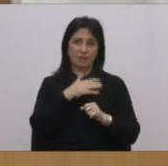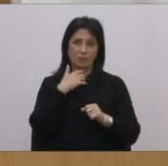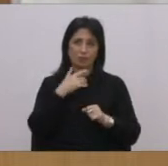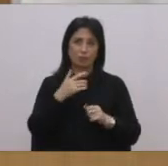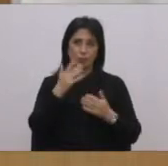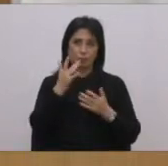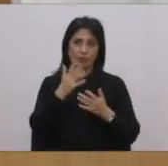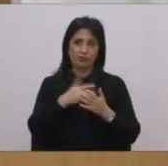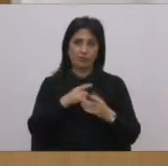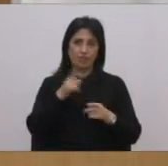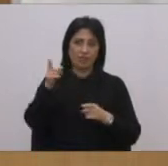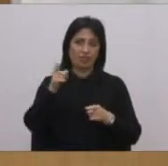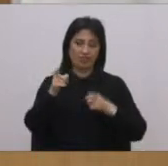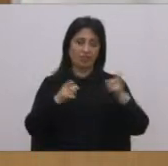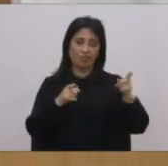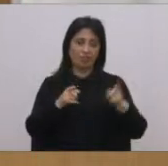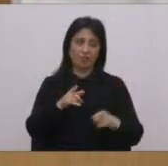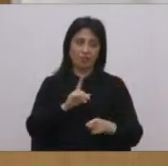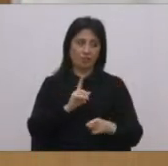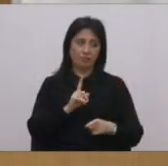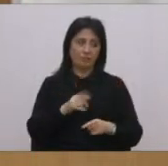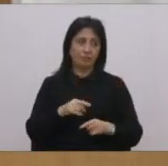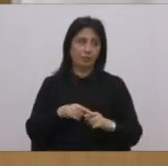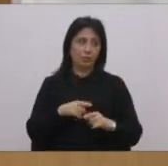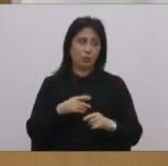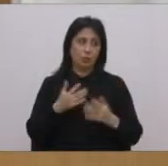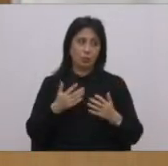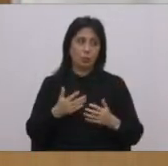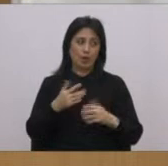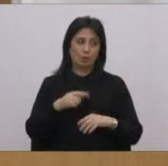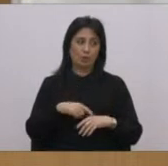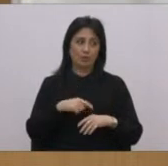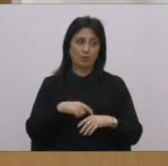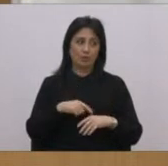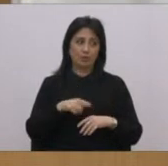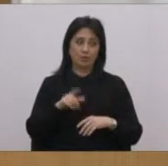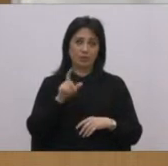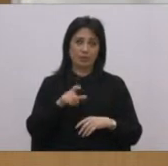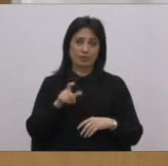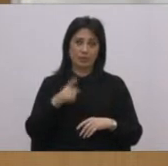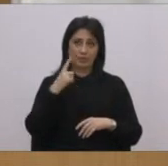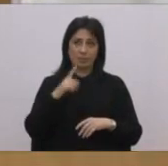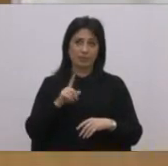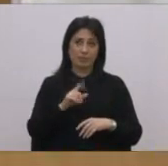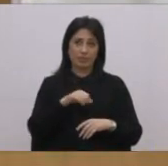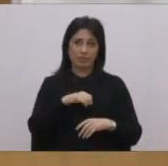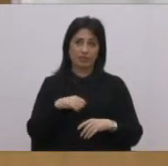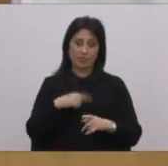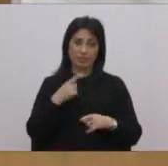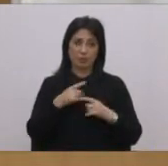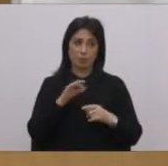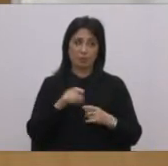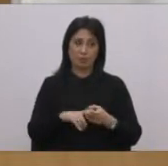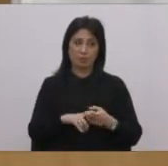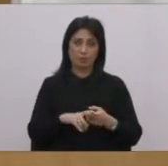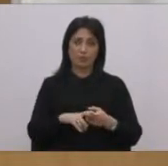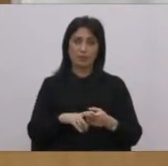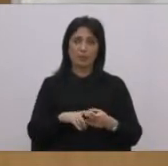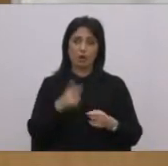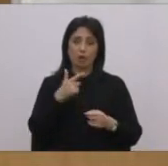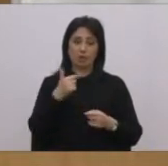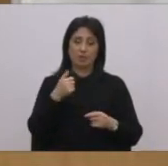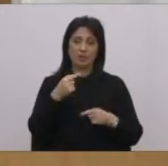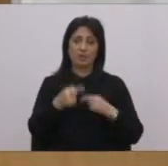ubrod titis gashvera moxtes da ukherkhulat igznoma am adamianeba tavi arada titon saubruben amaze